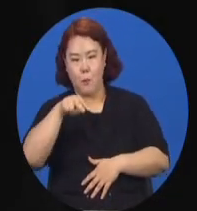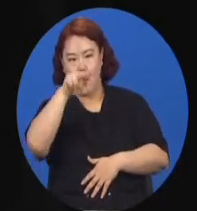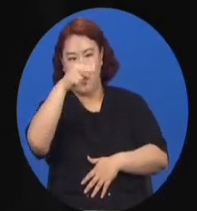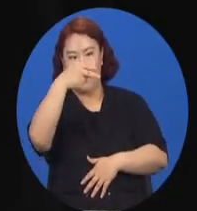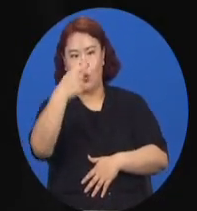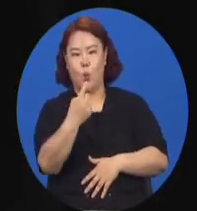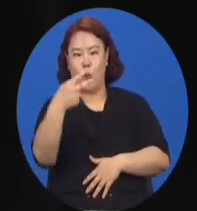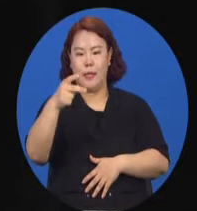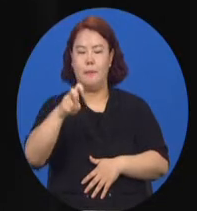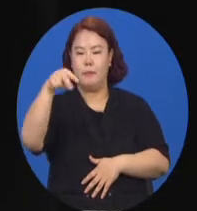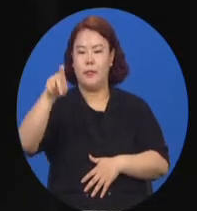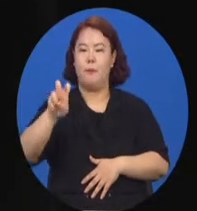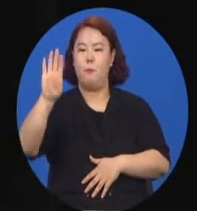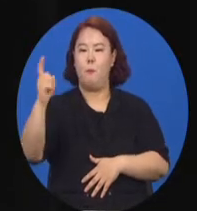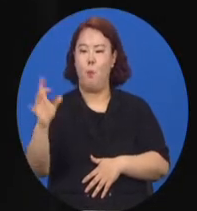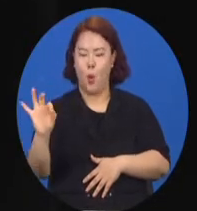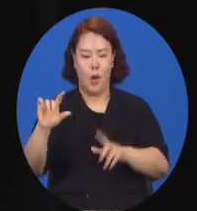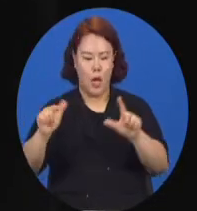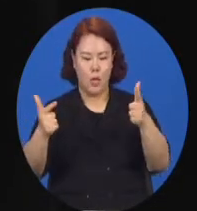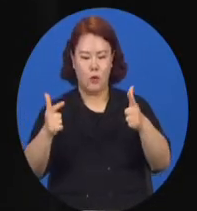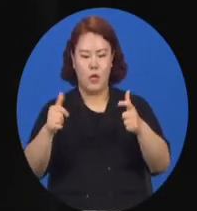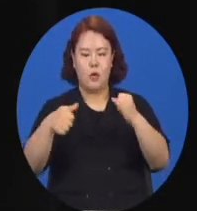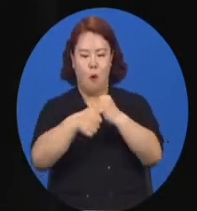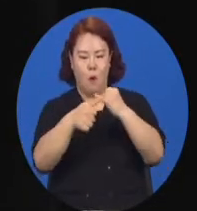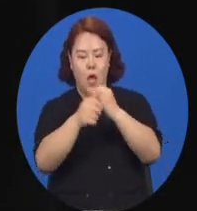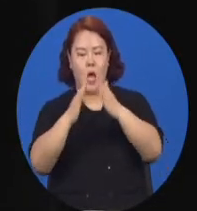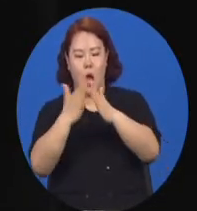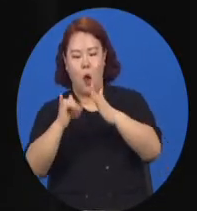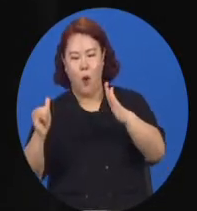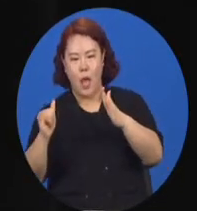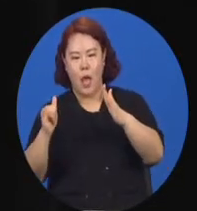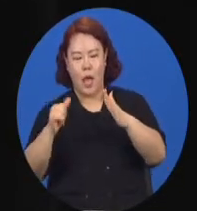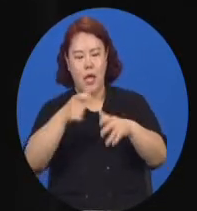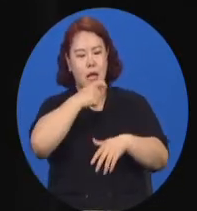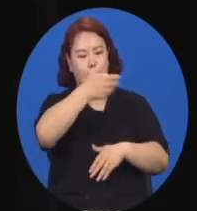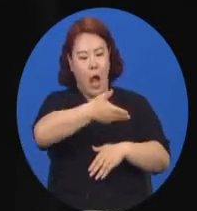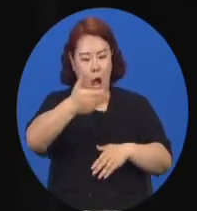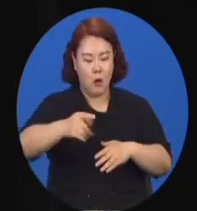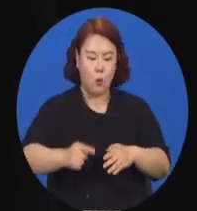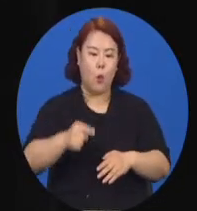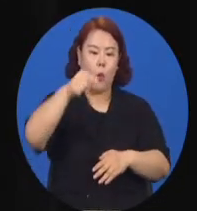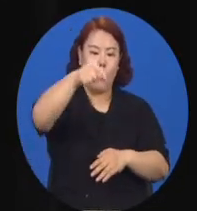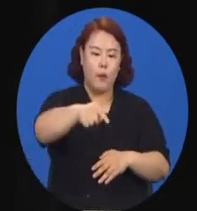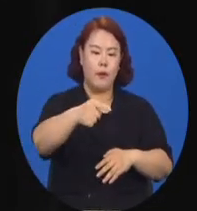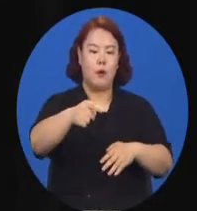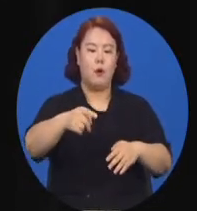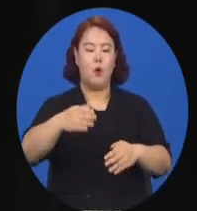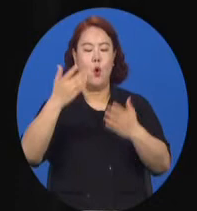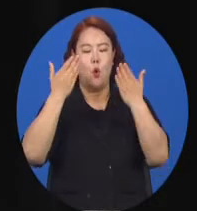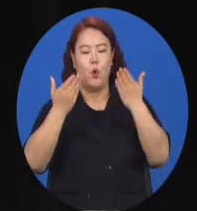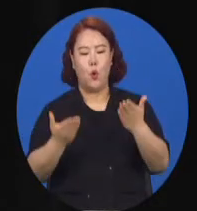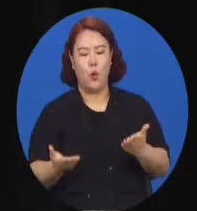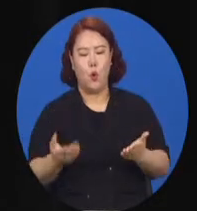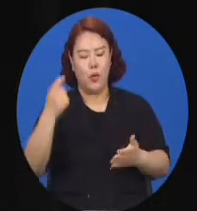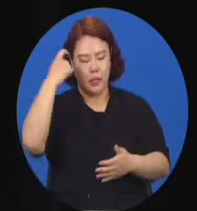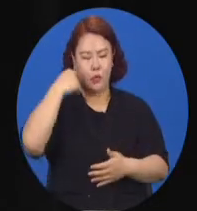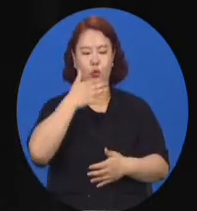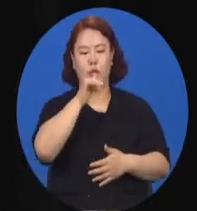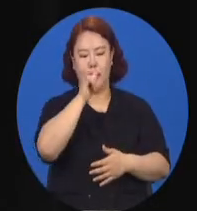도담산봉이 아니라 연인과 가족이 강을 건너 낭만과 휴식을 느낄 수 있는